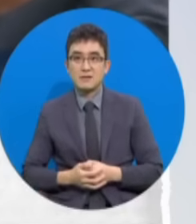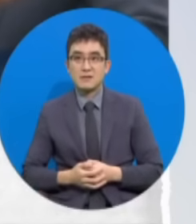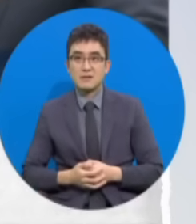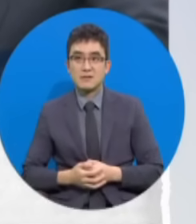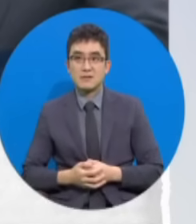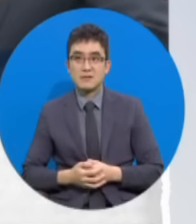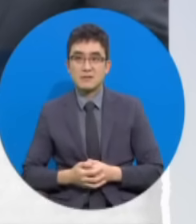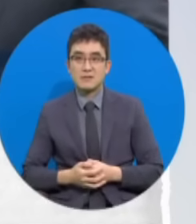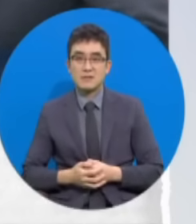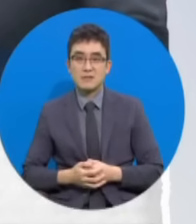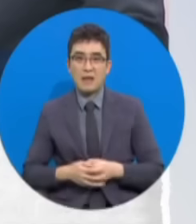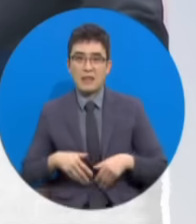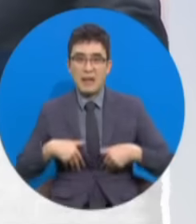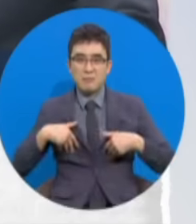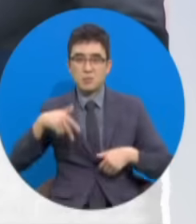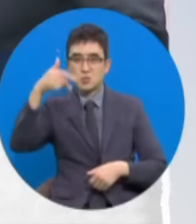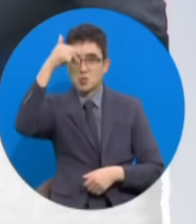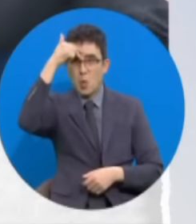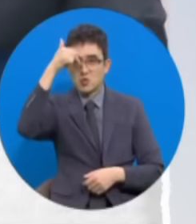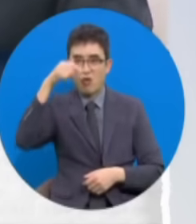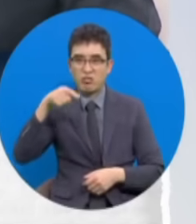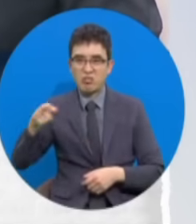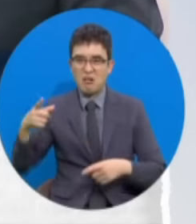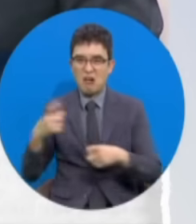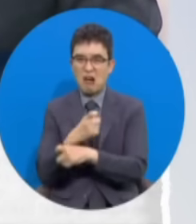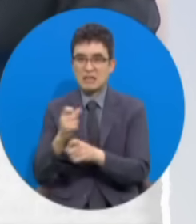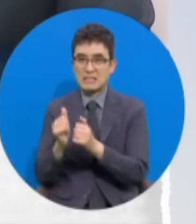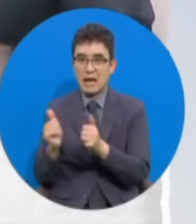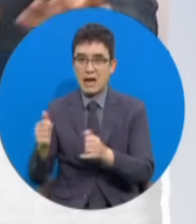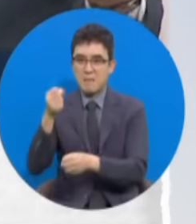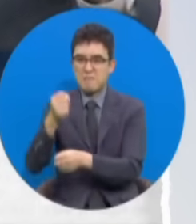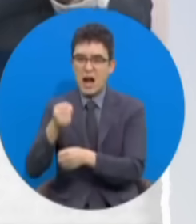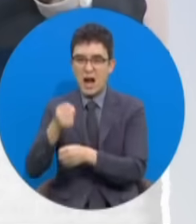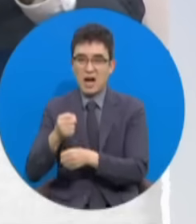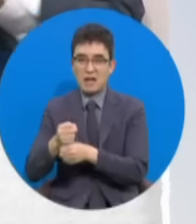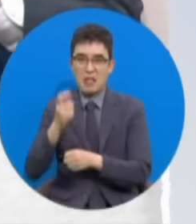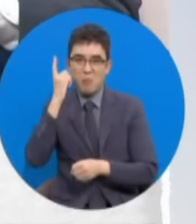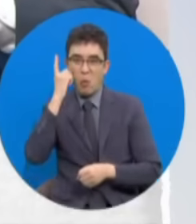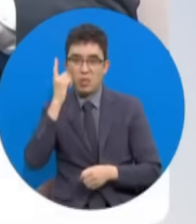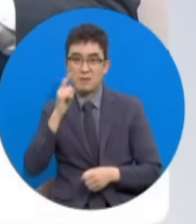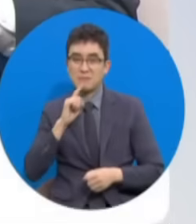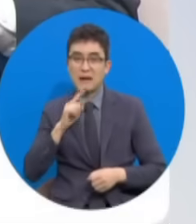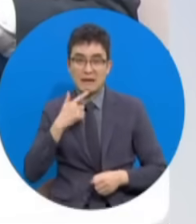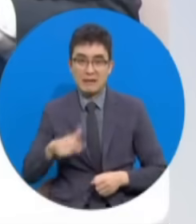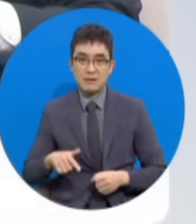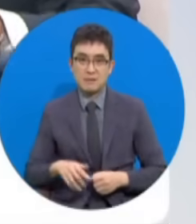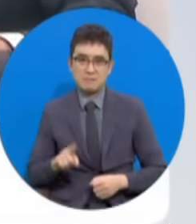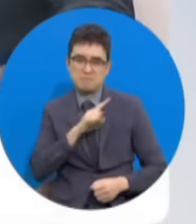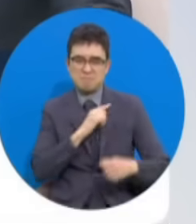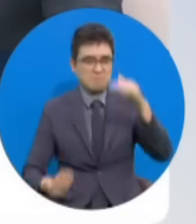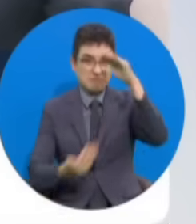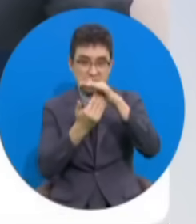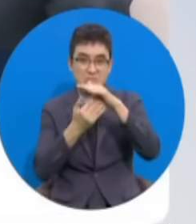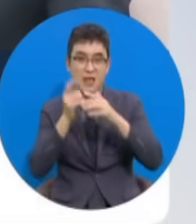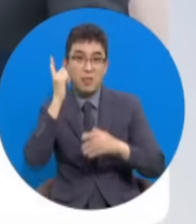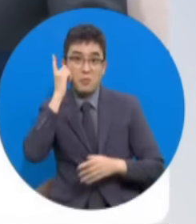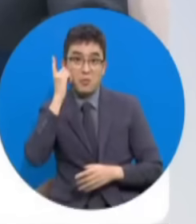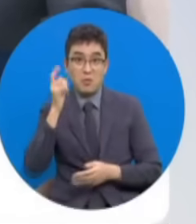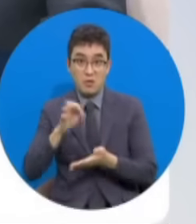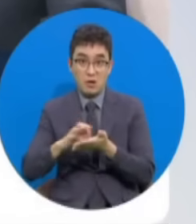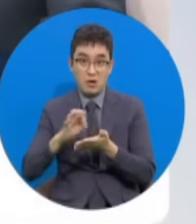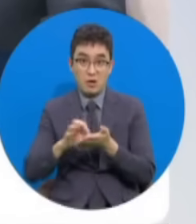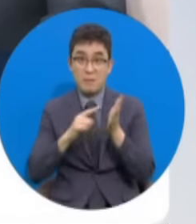남조선 괴뢰들이 만든 거다 이렇게 보지 않는 거거든요. 최고로 좋은 걸 갖다 드린다. 그런 의미에서 지금